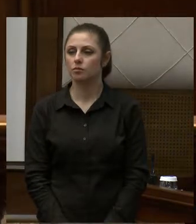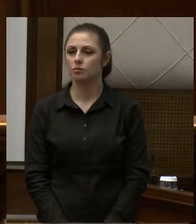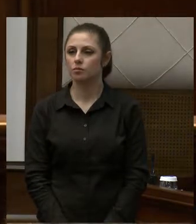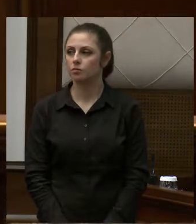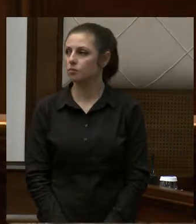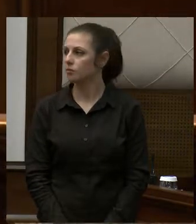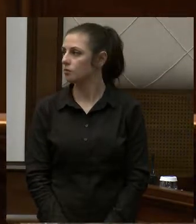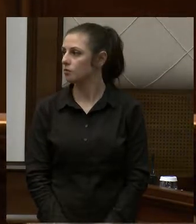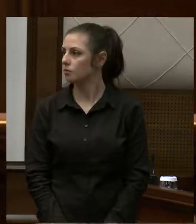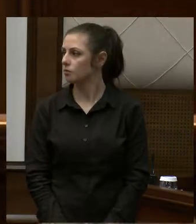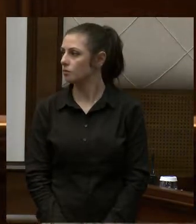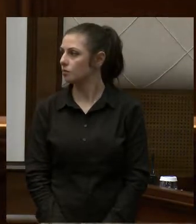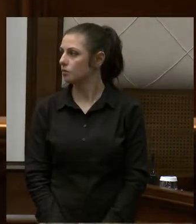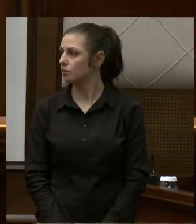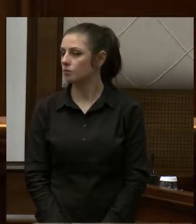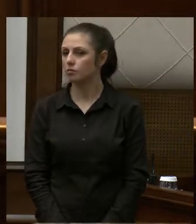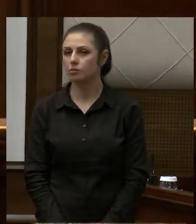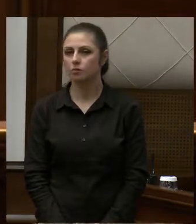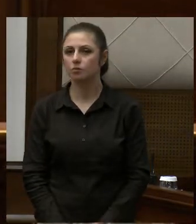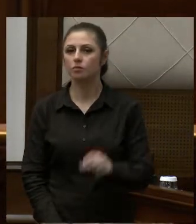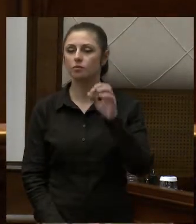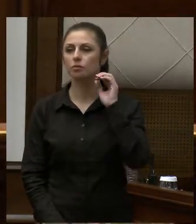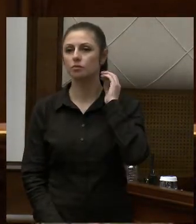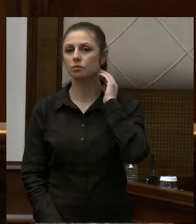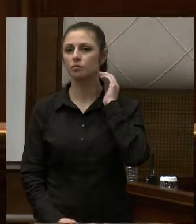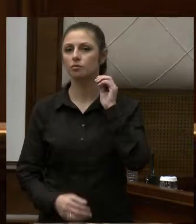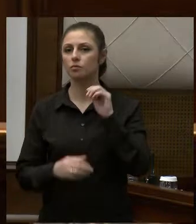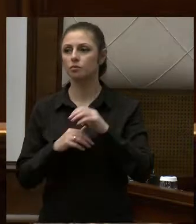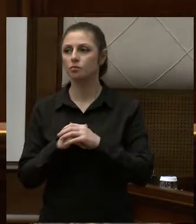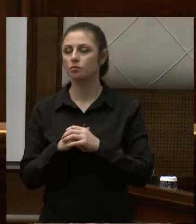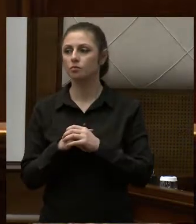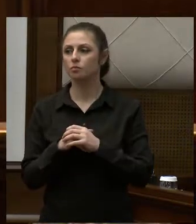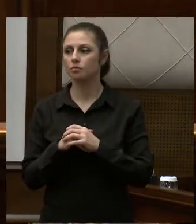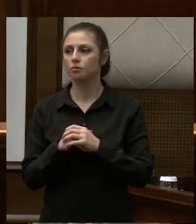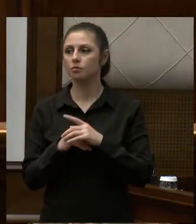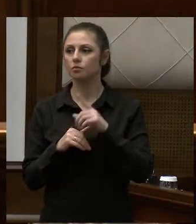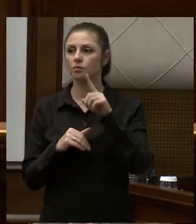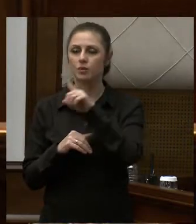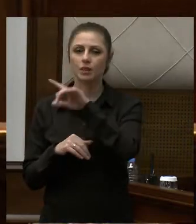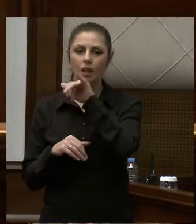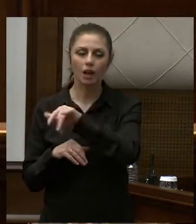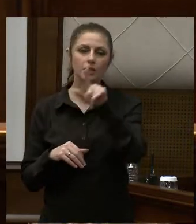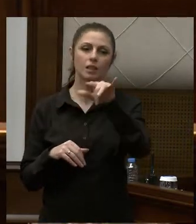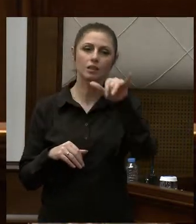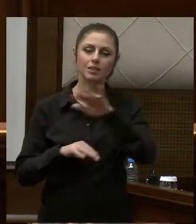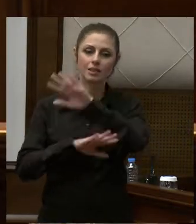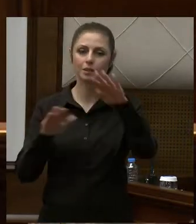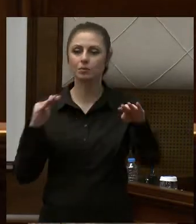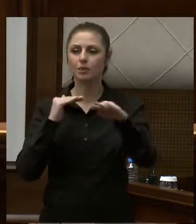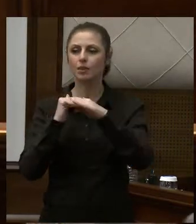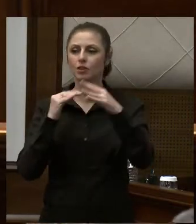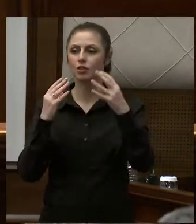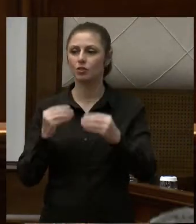meclis üyesi. Yani bir kişi olmanızla burada 30 kişi olmalar arasında fark yok ki, sizin hakkınızla onların hakkı benim gözümde eşit.